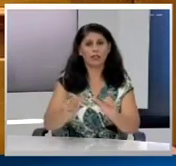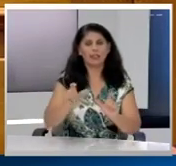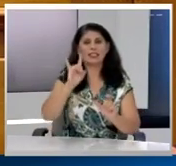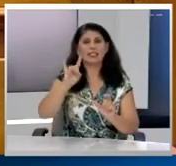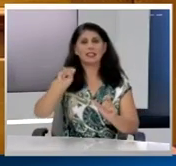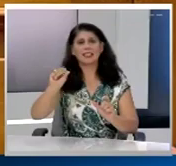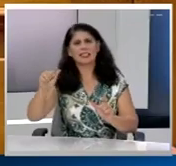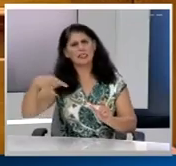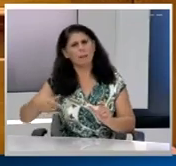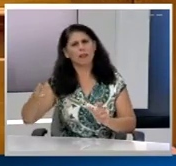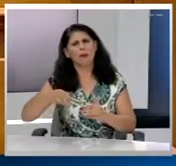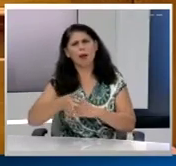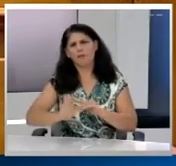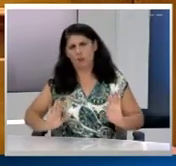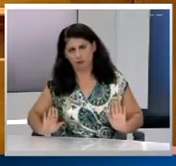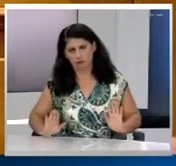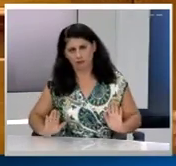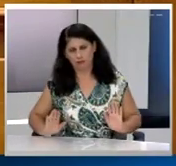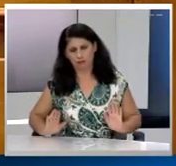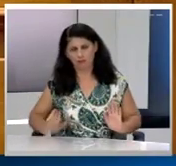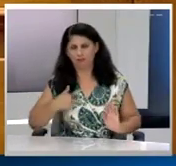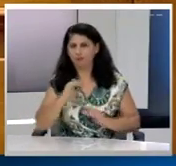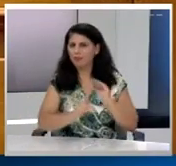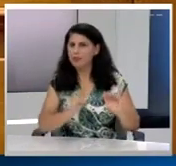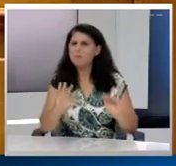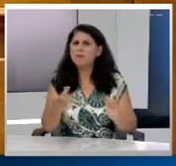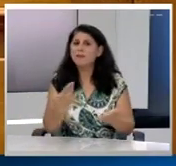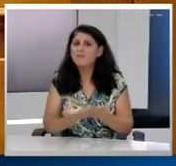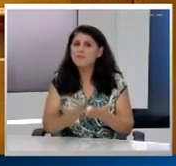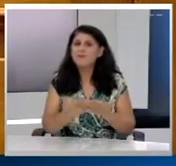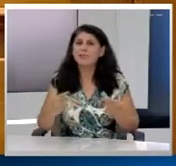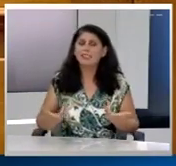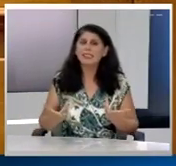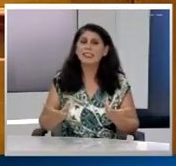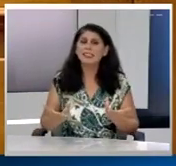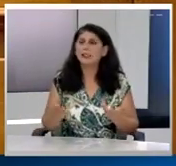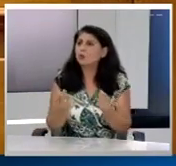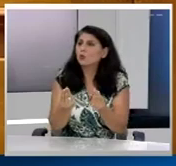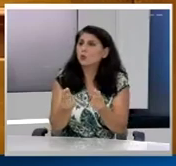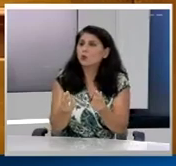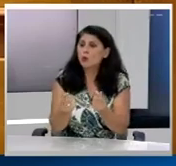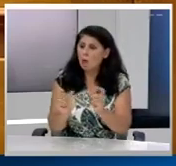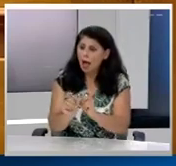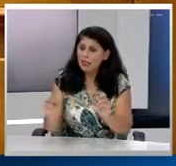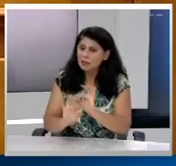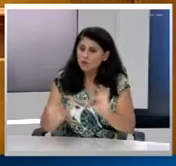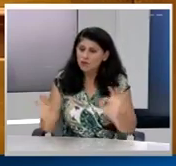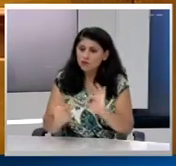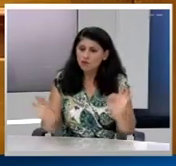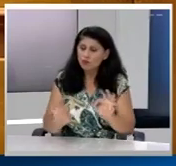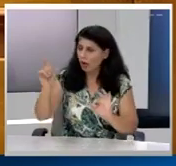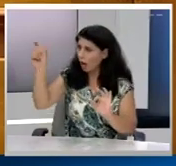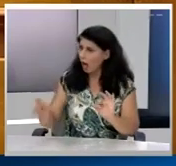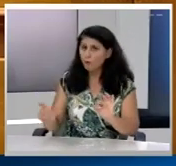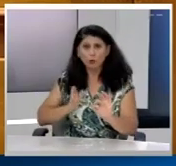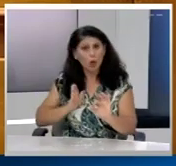ΙΣΑΠ και άλλες παρεμβάσεις. Ρωτώ λοιπόν, με ποια εχέγγυα και ποιες ασφαλιστικές δικλείδες μας λέτε ότι μπορεί